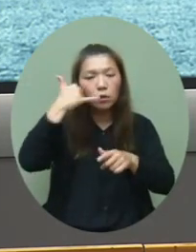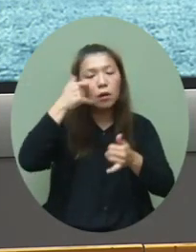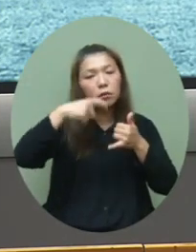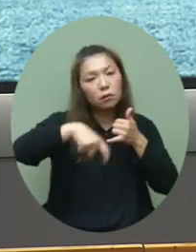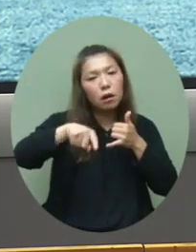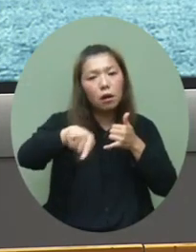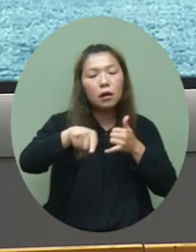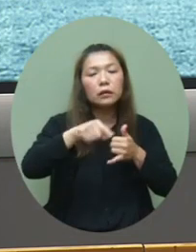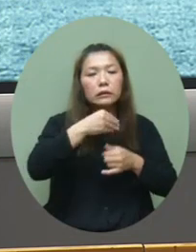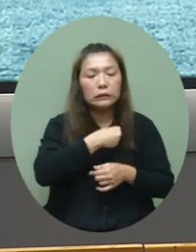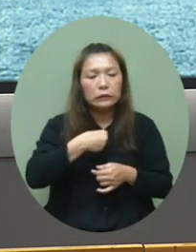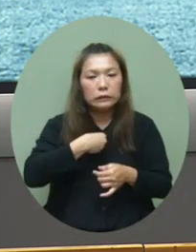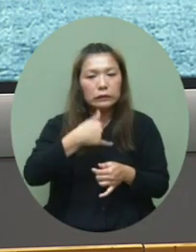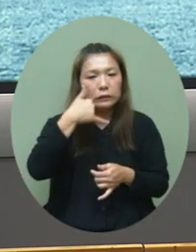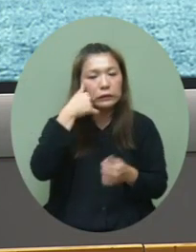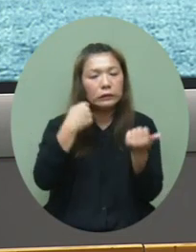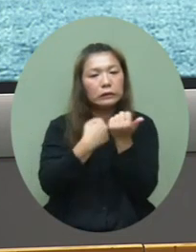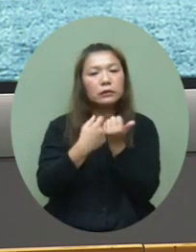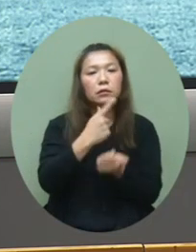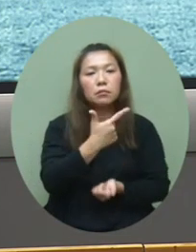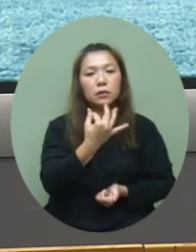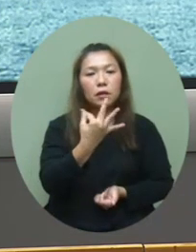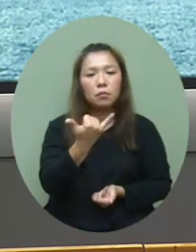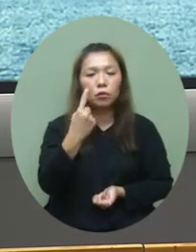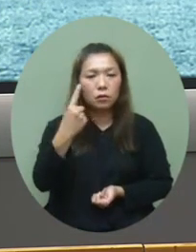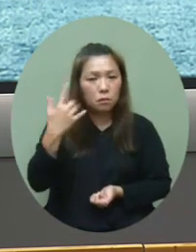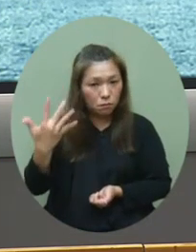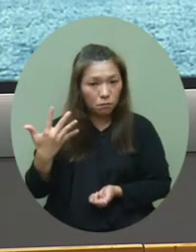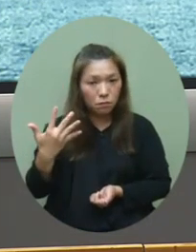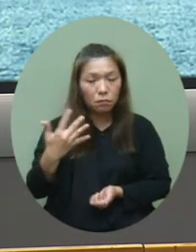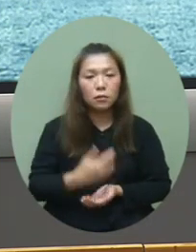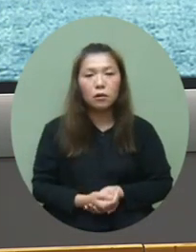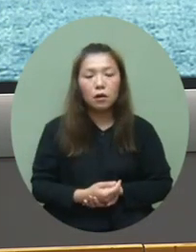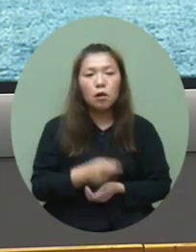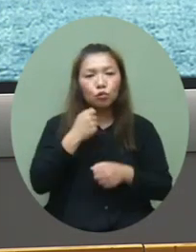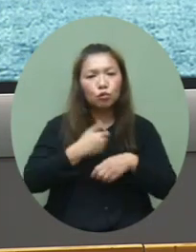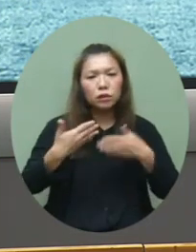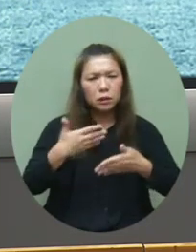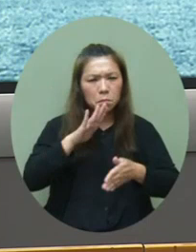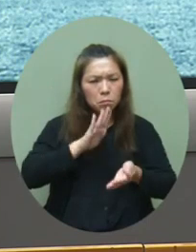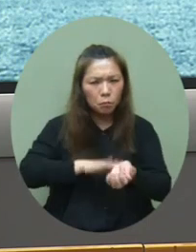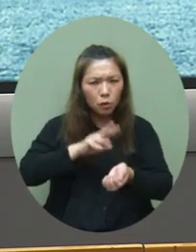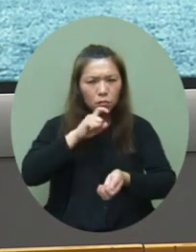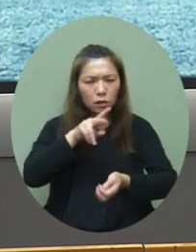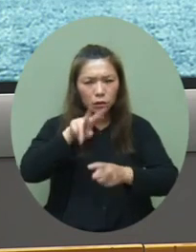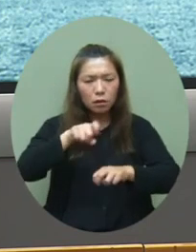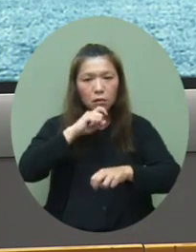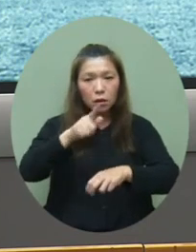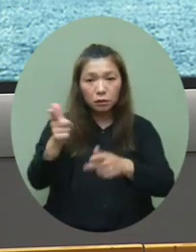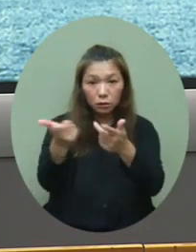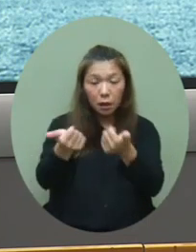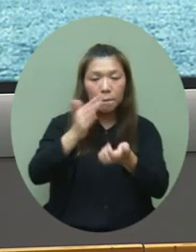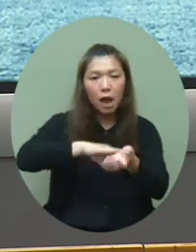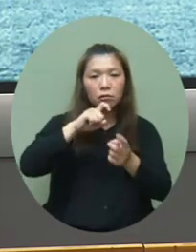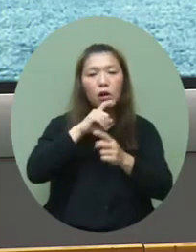管局的醫療查詢支援熱線18361115，同時就會識別適合的病人，透過手